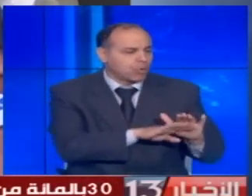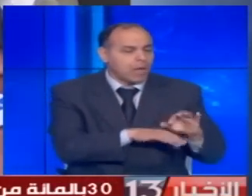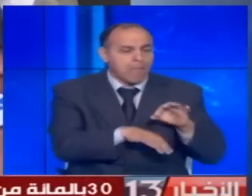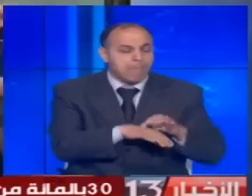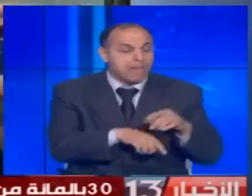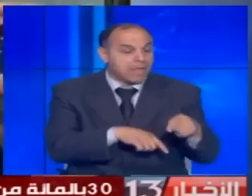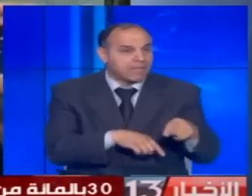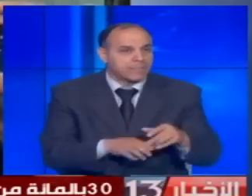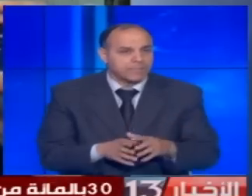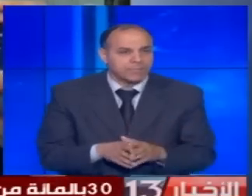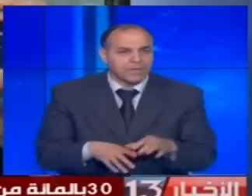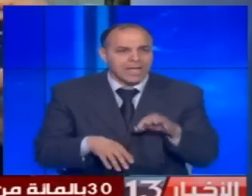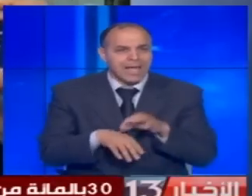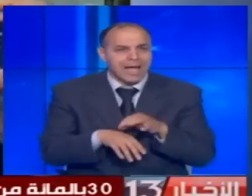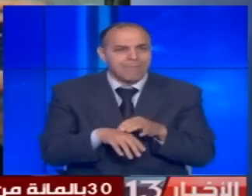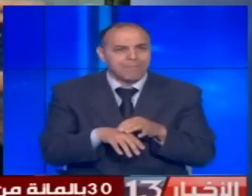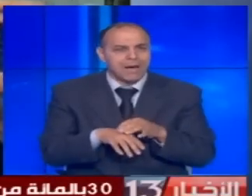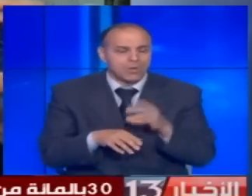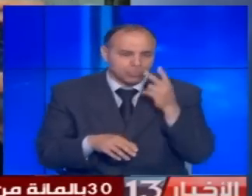الامراض